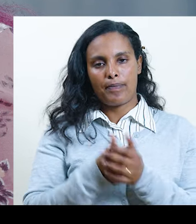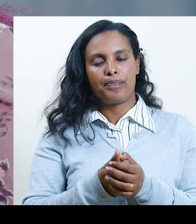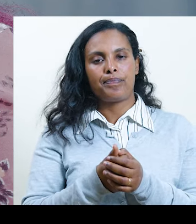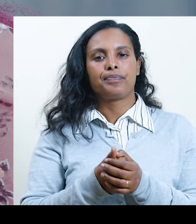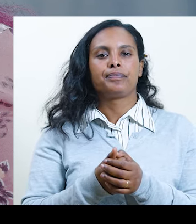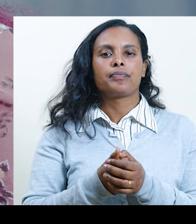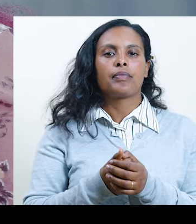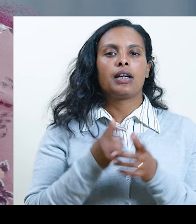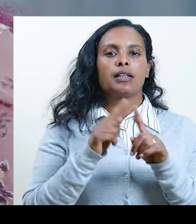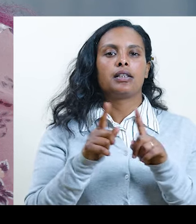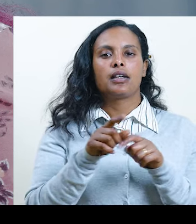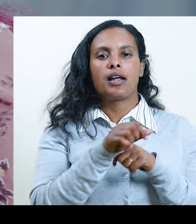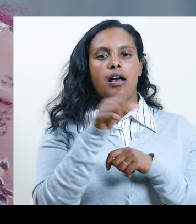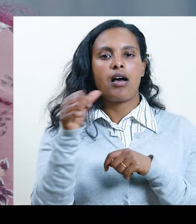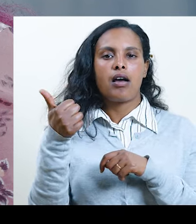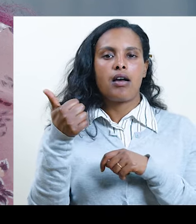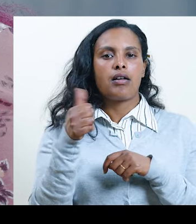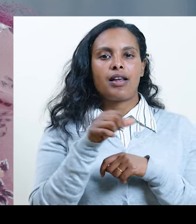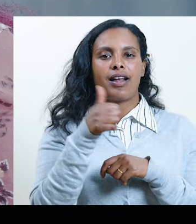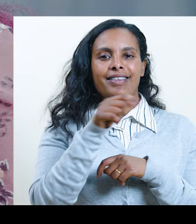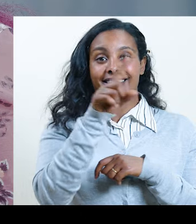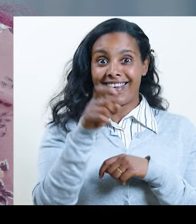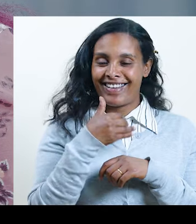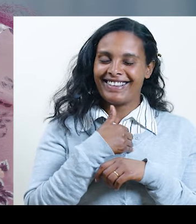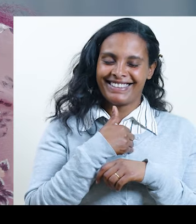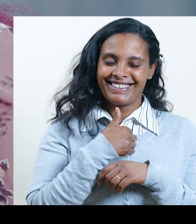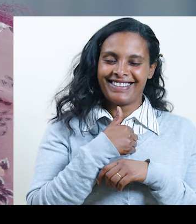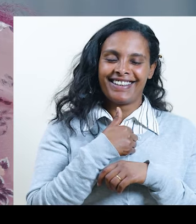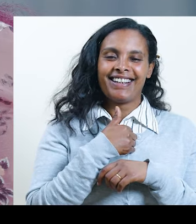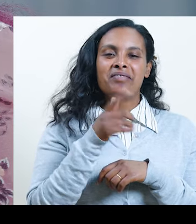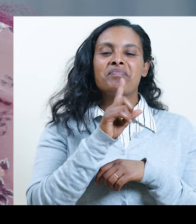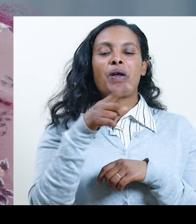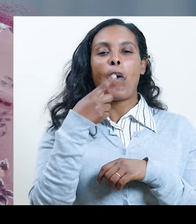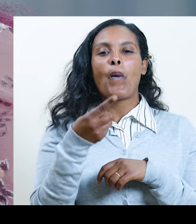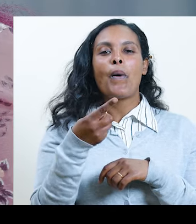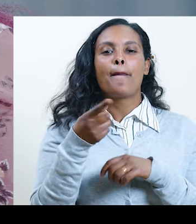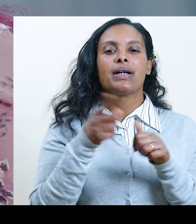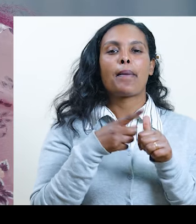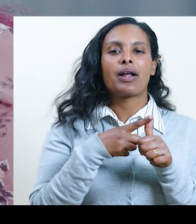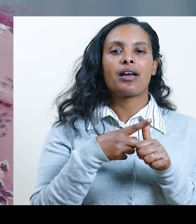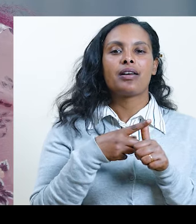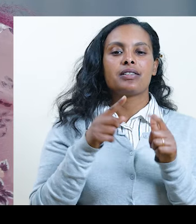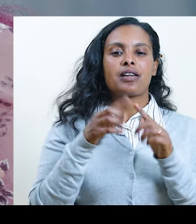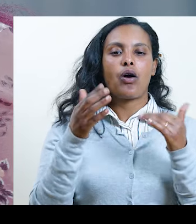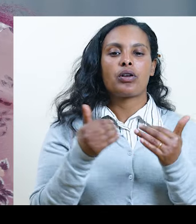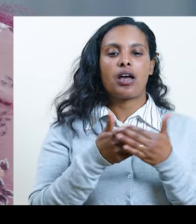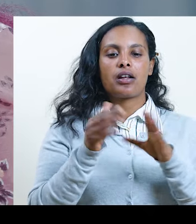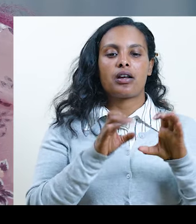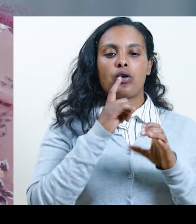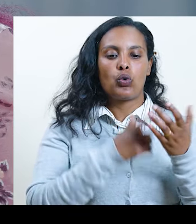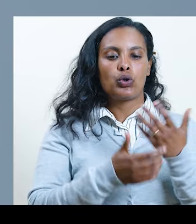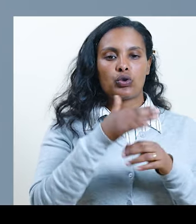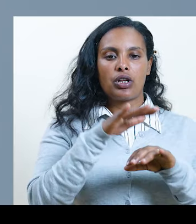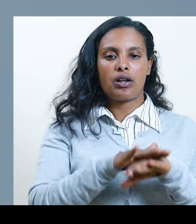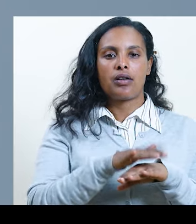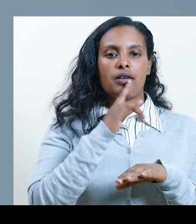አስባለሁ ግን ሌላ አንድ ጥያቄ አለኝ እሺ ስምንድነው መጀመሪያም እስካሁን